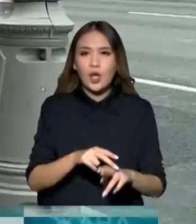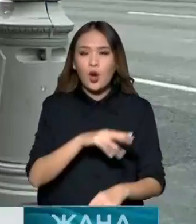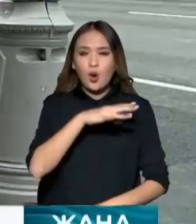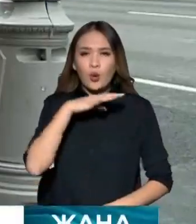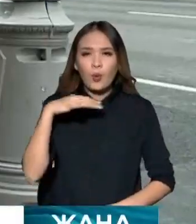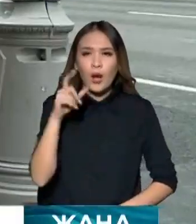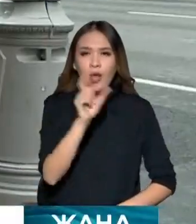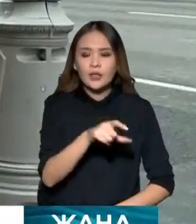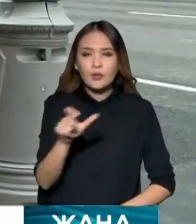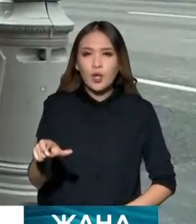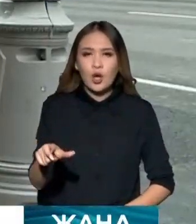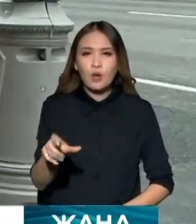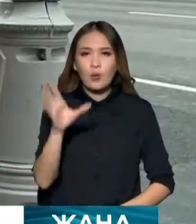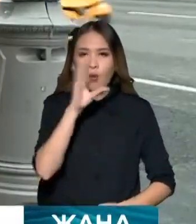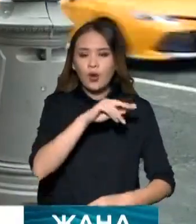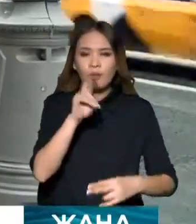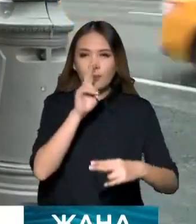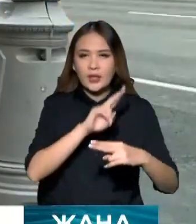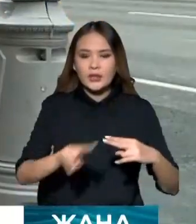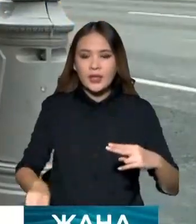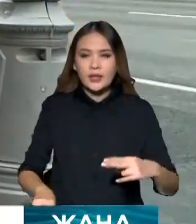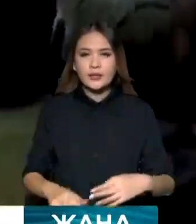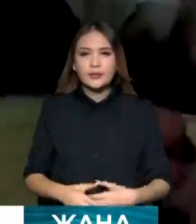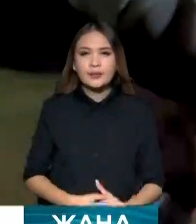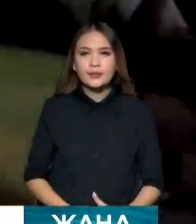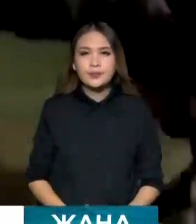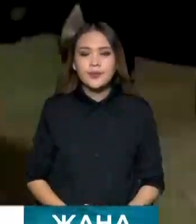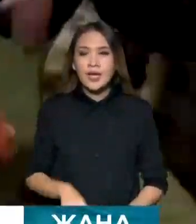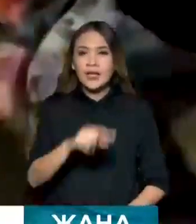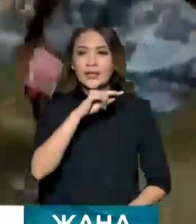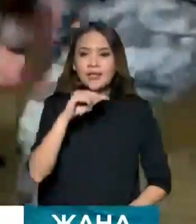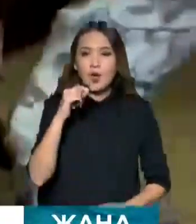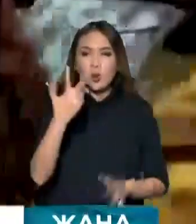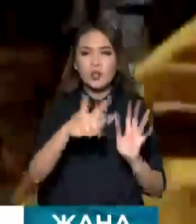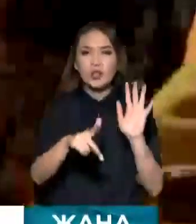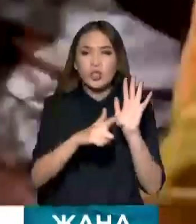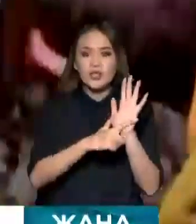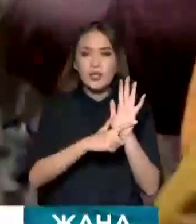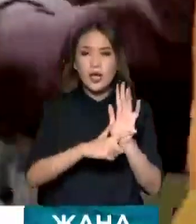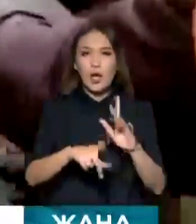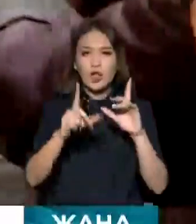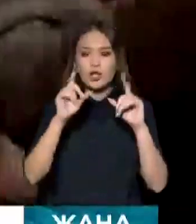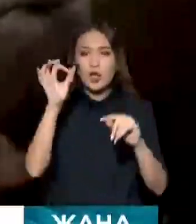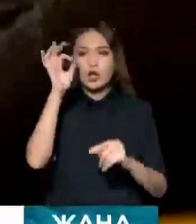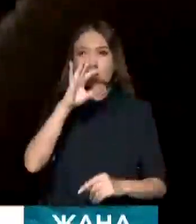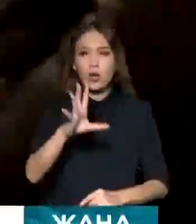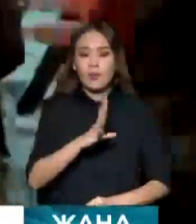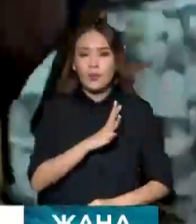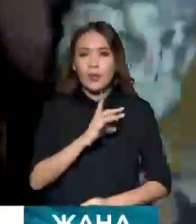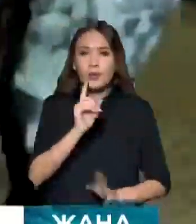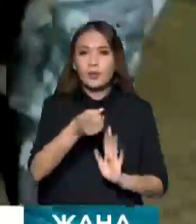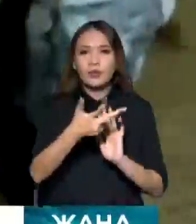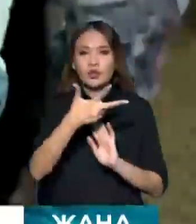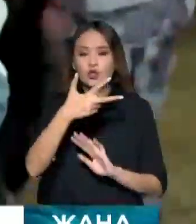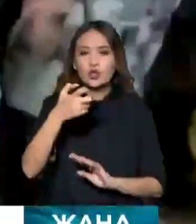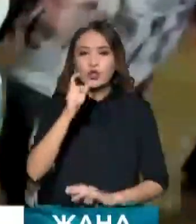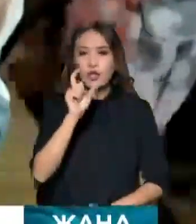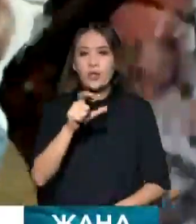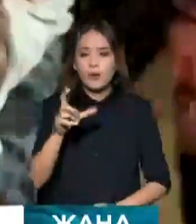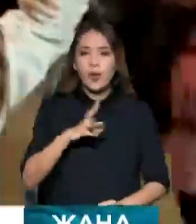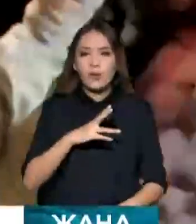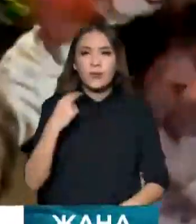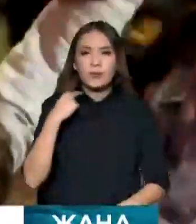азаматымызды жоғалтып қалуымыз мүмкін. Ресейдің 37 қаласында мобилизацияға қарсы шерулер өтіп, 1300-ден астам